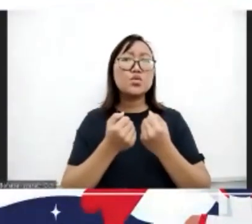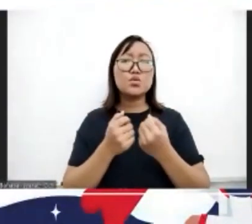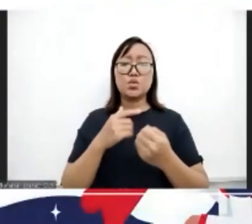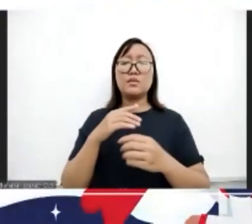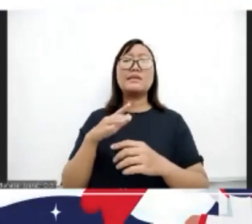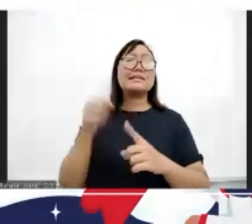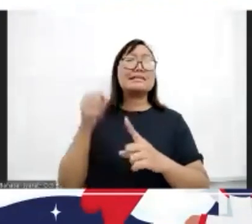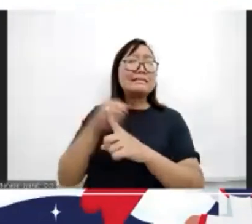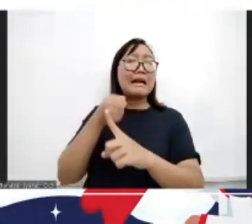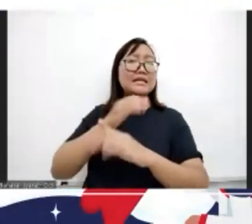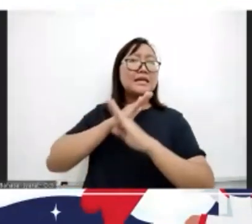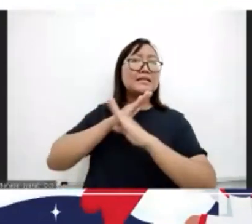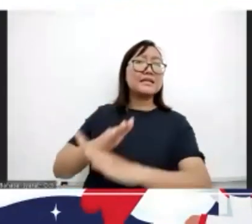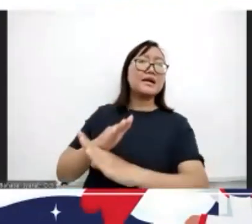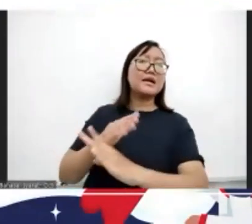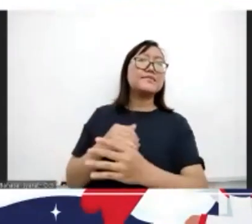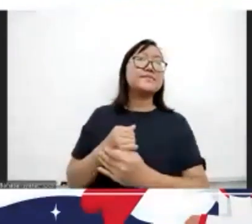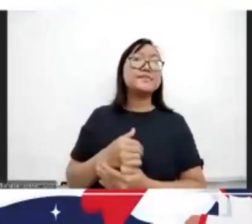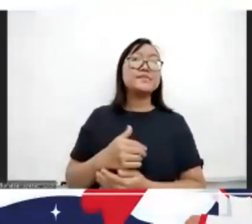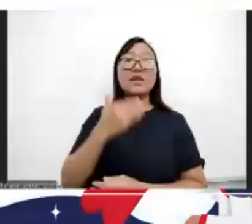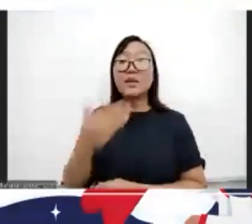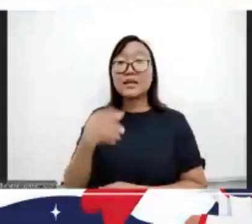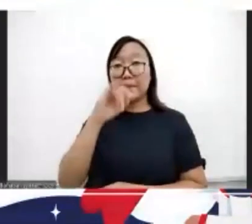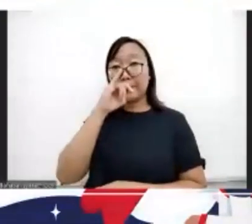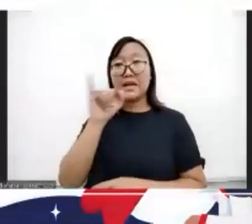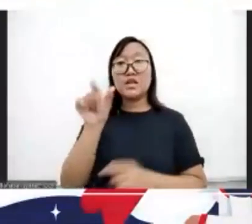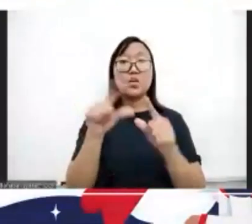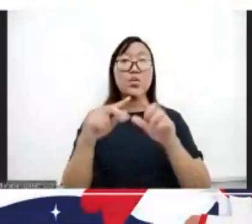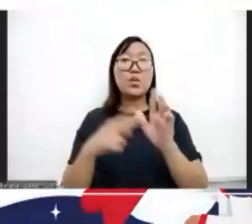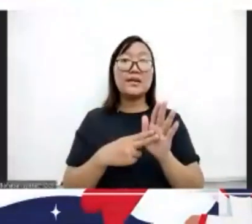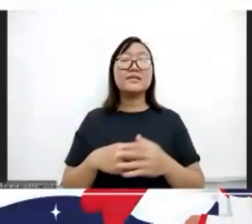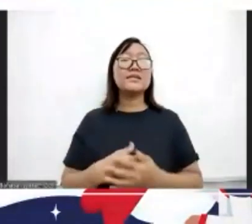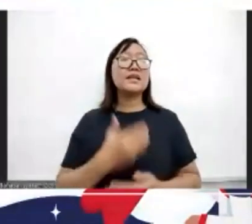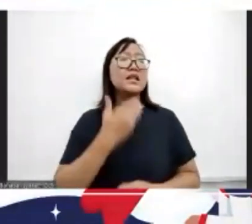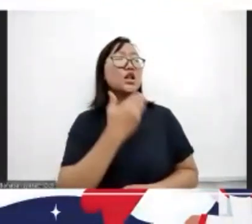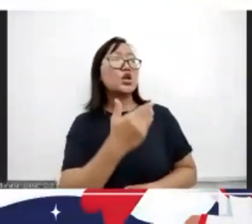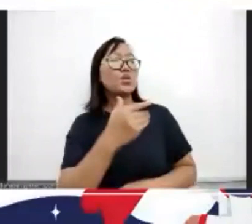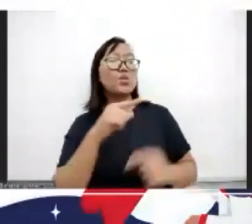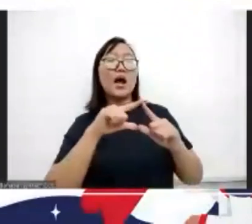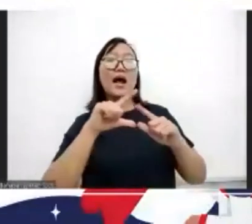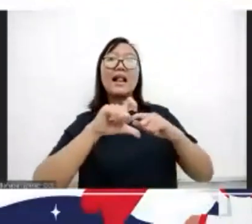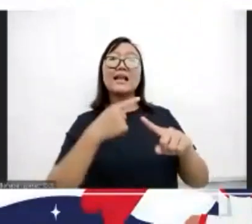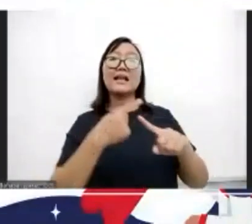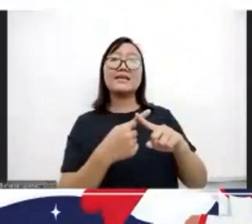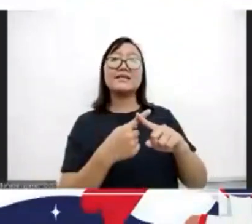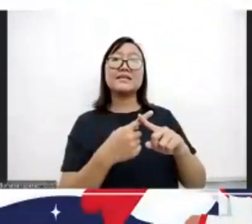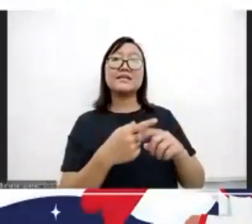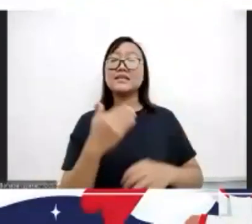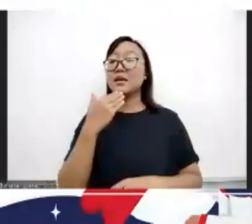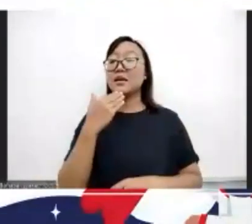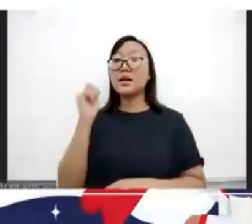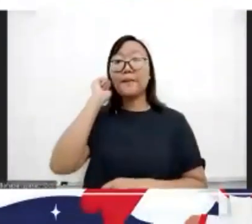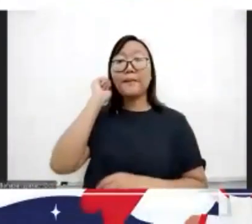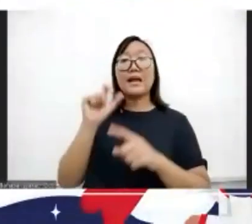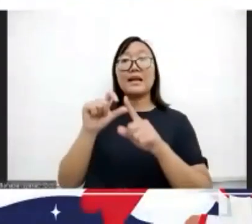terima kasih Pak Iwan Terima kasih banyak Kang dan Thank you Alex dan terima kasih juga badannya tadi yang